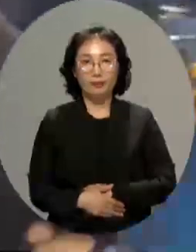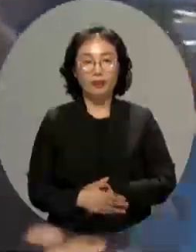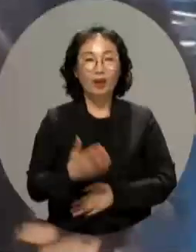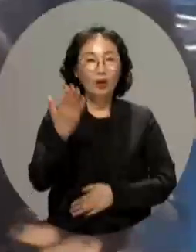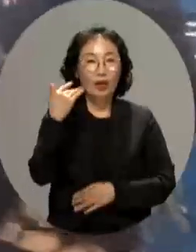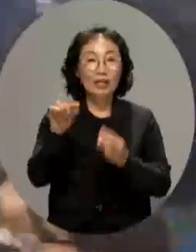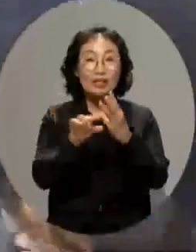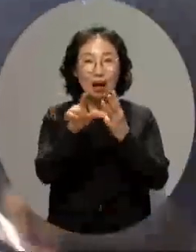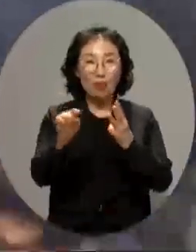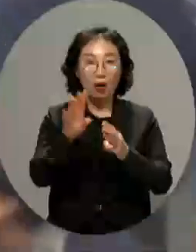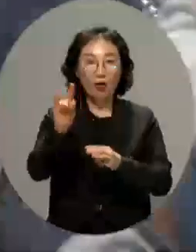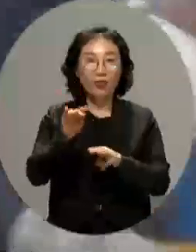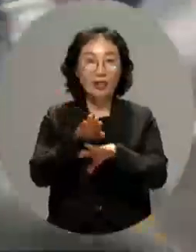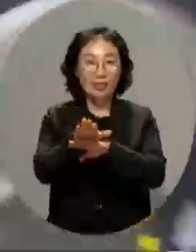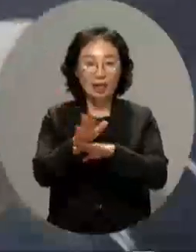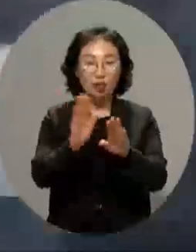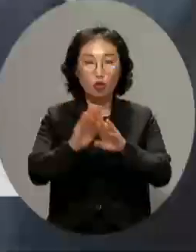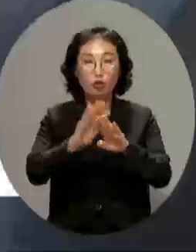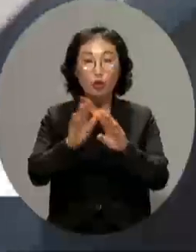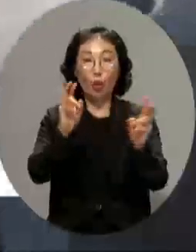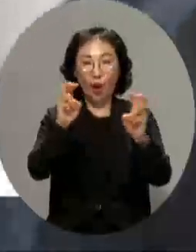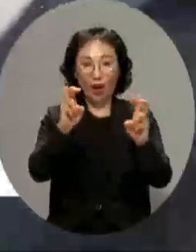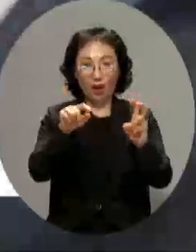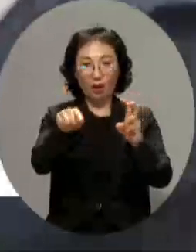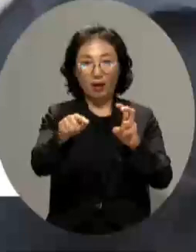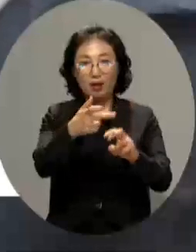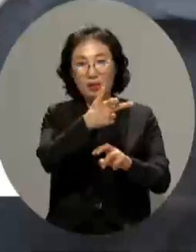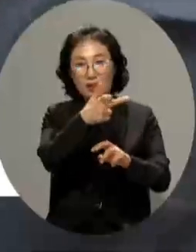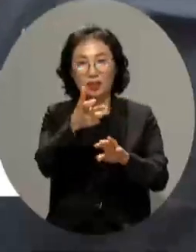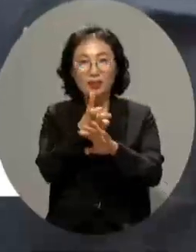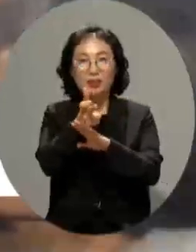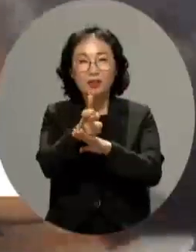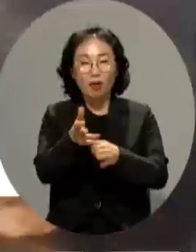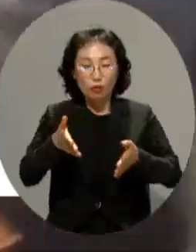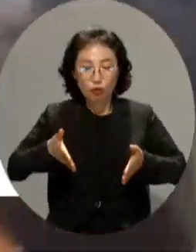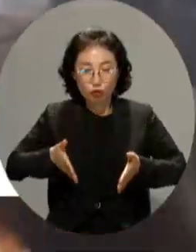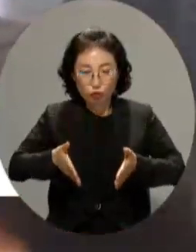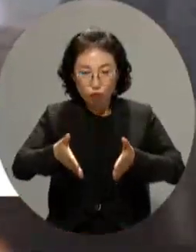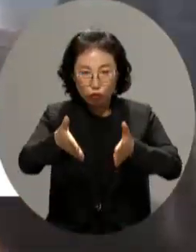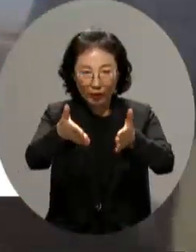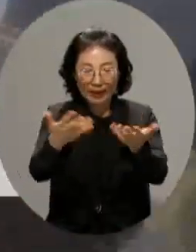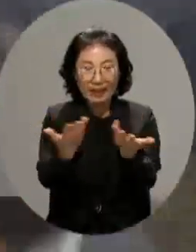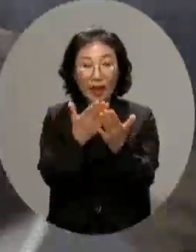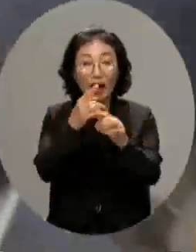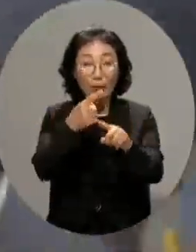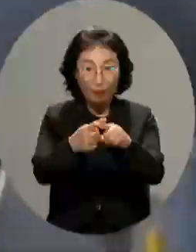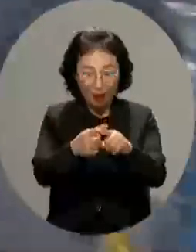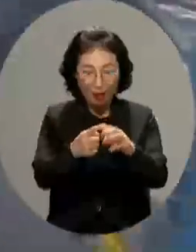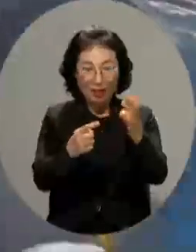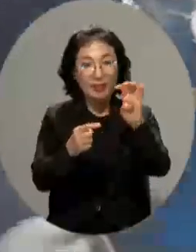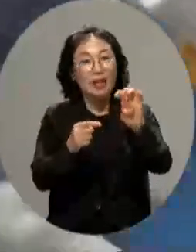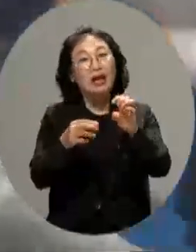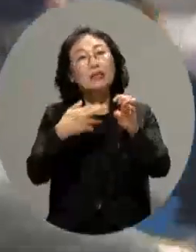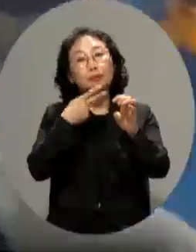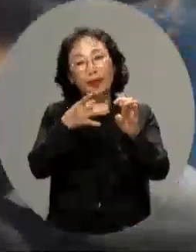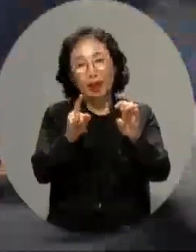지난 3월 현대자동차 전주공장 대형 트럭 라인에서 검수 작업을 하던 노동자 41살 A씨가